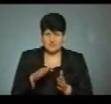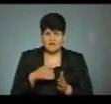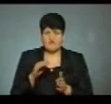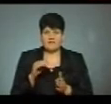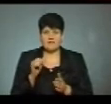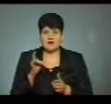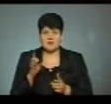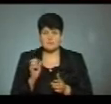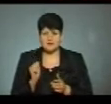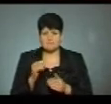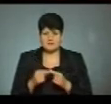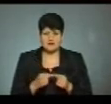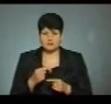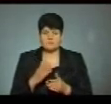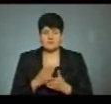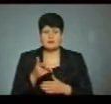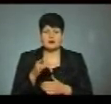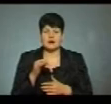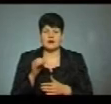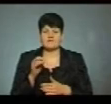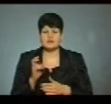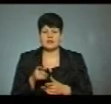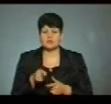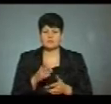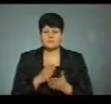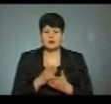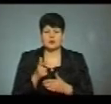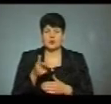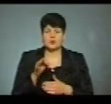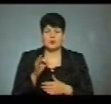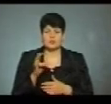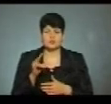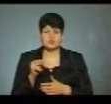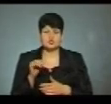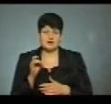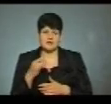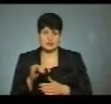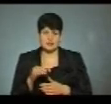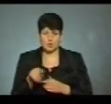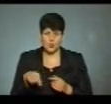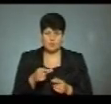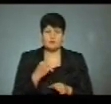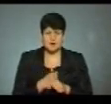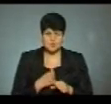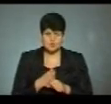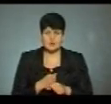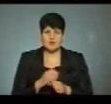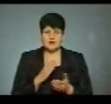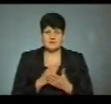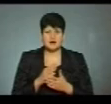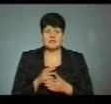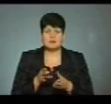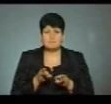і перекручується. Ми маємо графіку таку. Ми маємо тут гончарний круг, який працює, і маємо муфільну